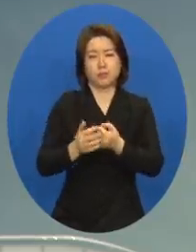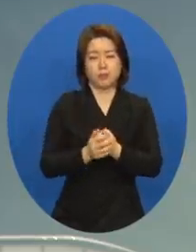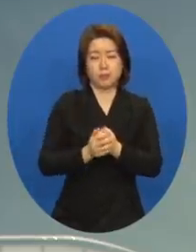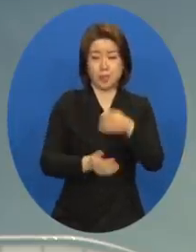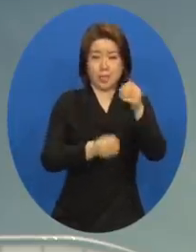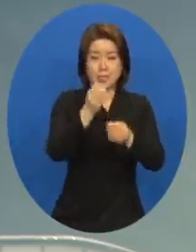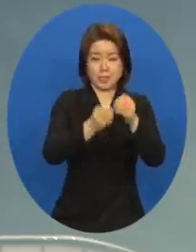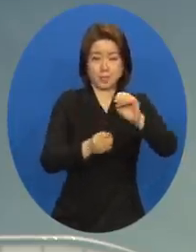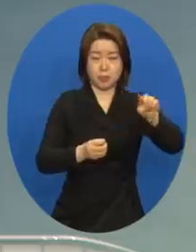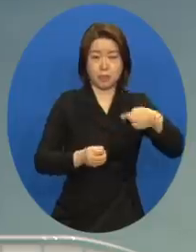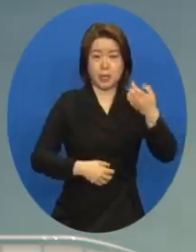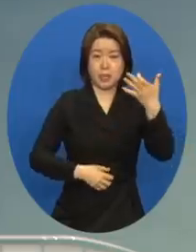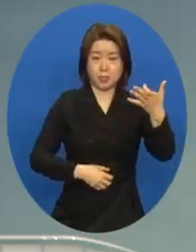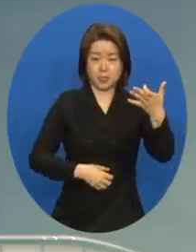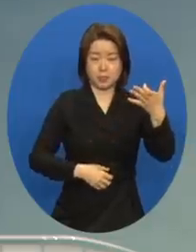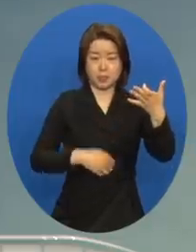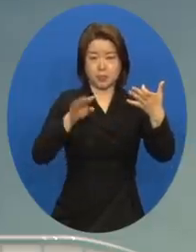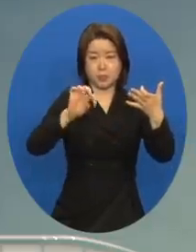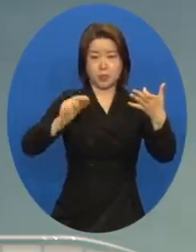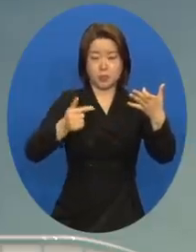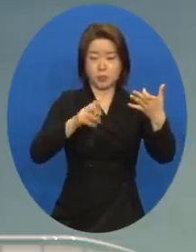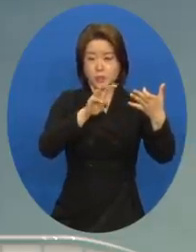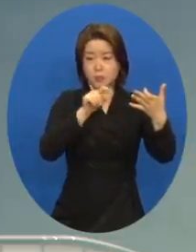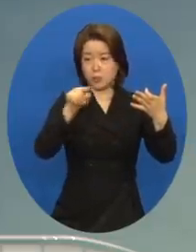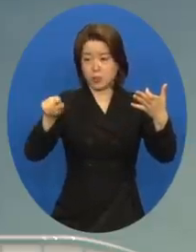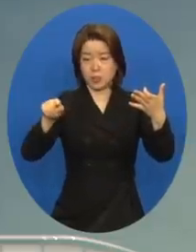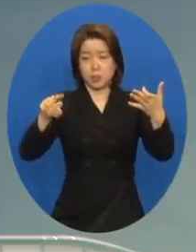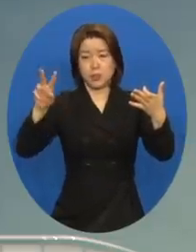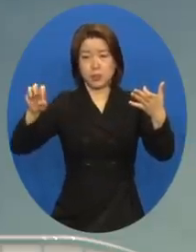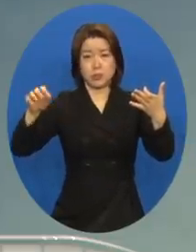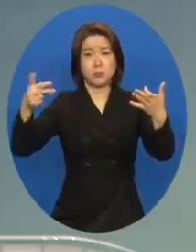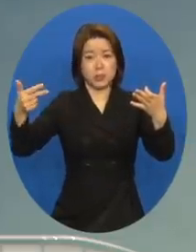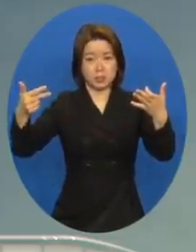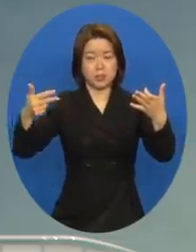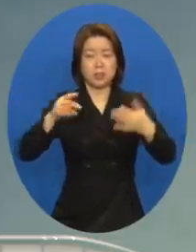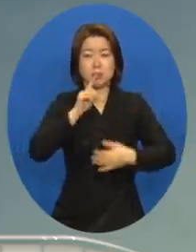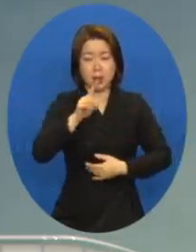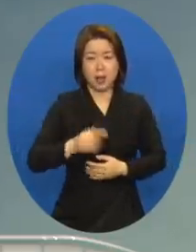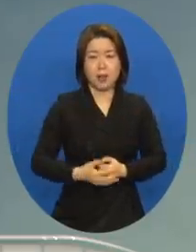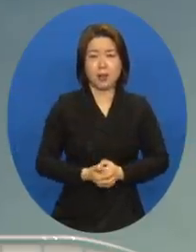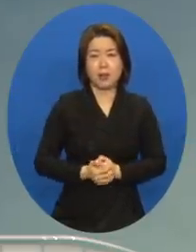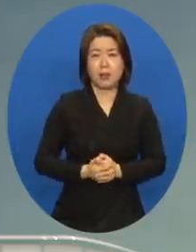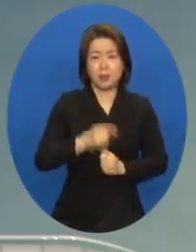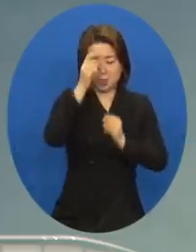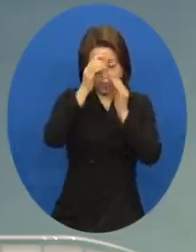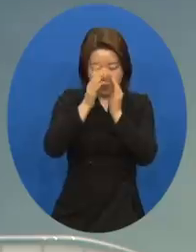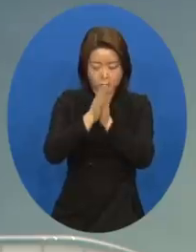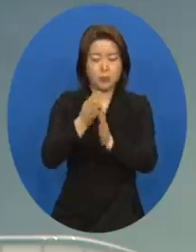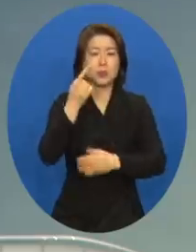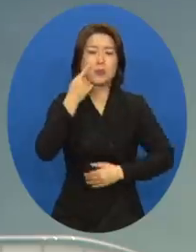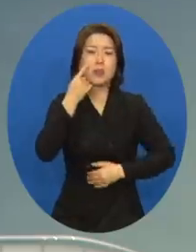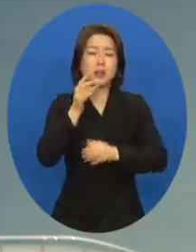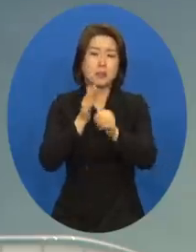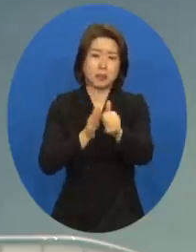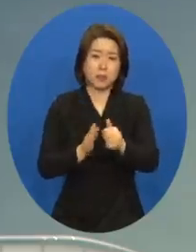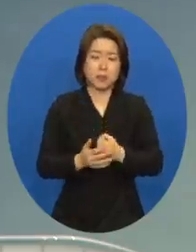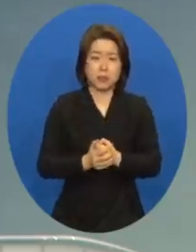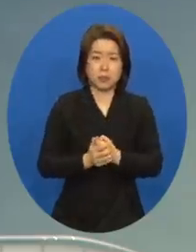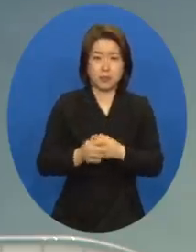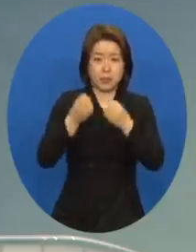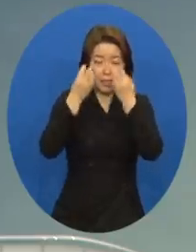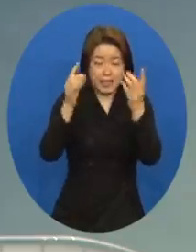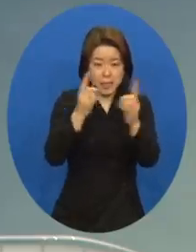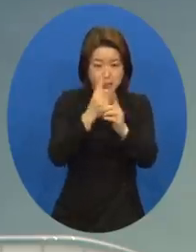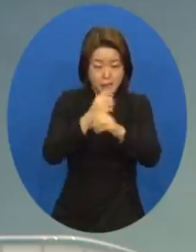시편 119편 35절에서 37절 말씀으로 기도해 보십시오. 새번역